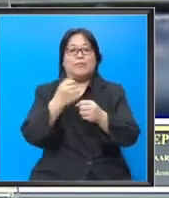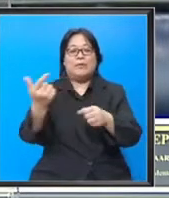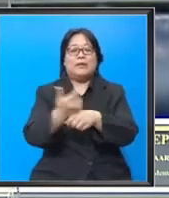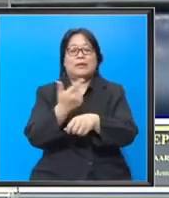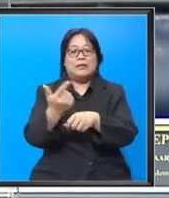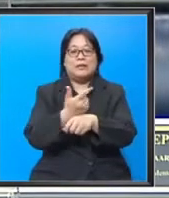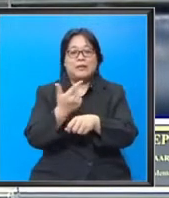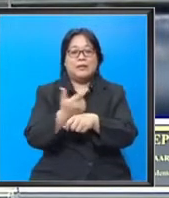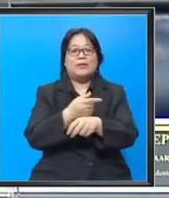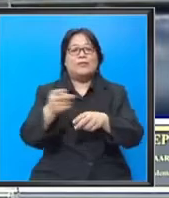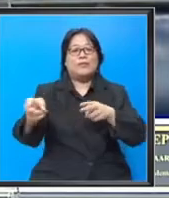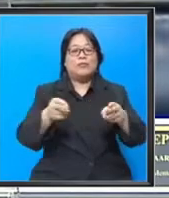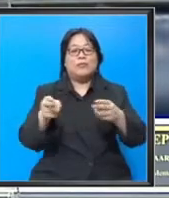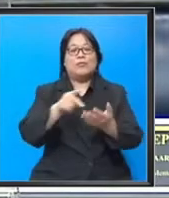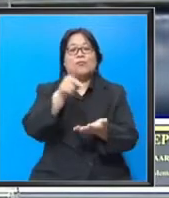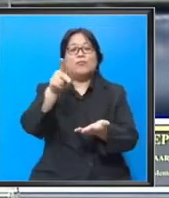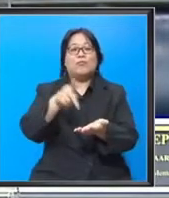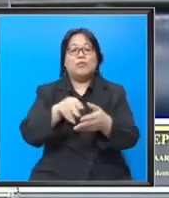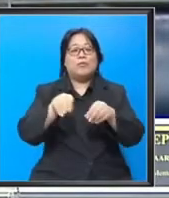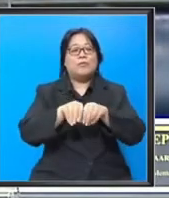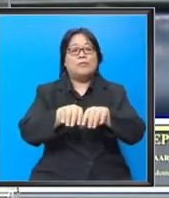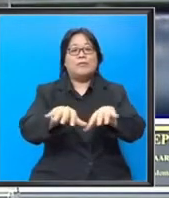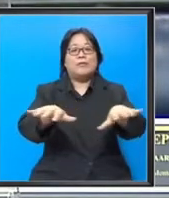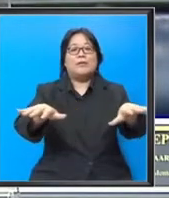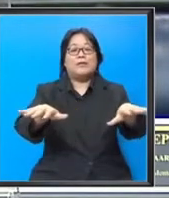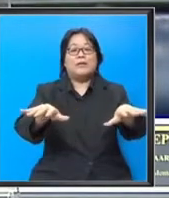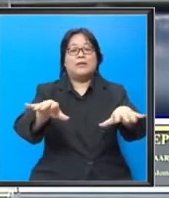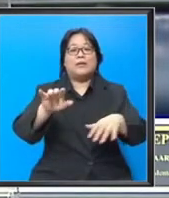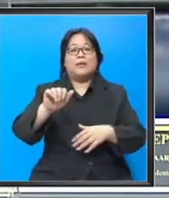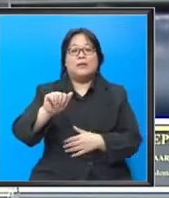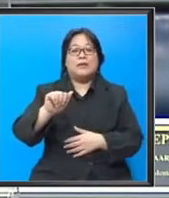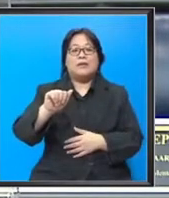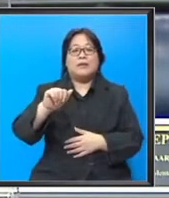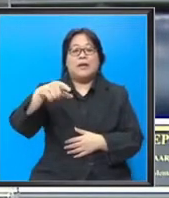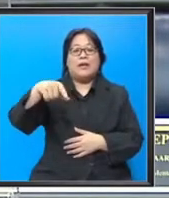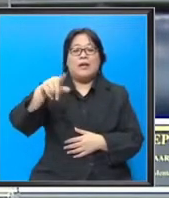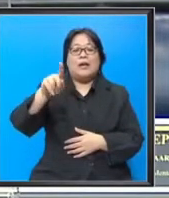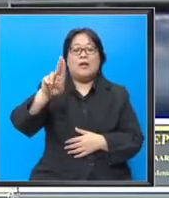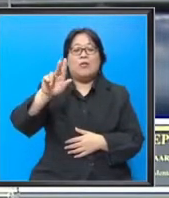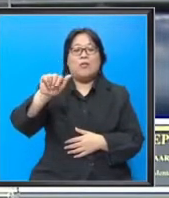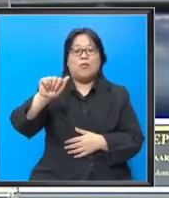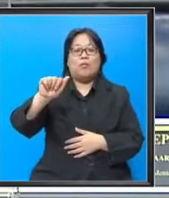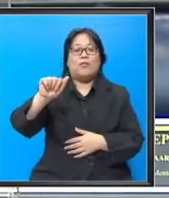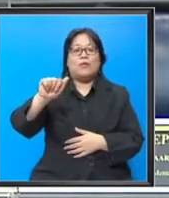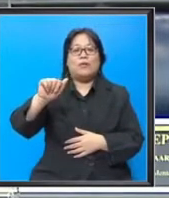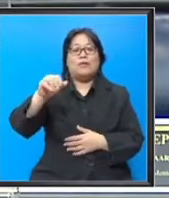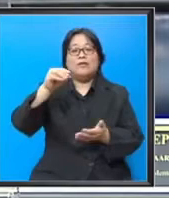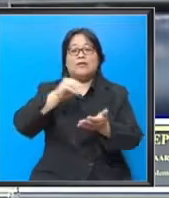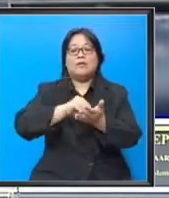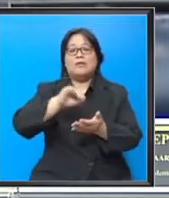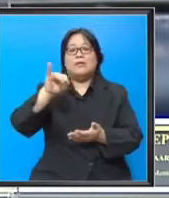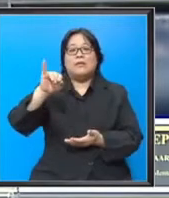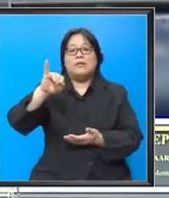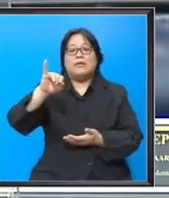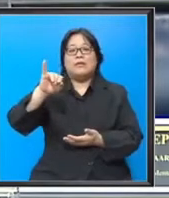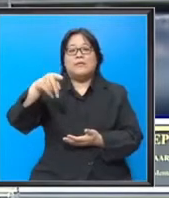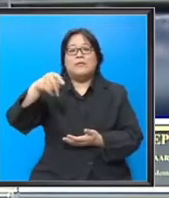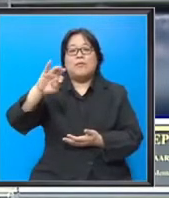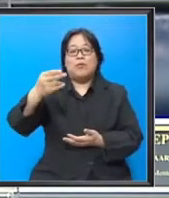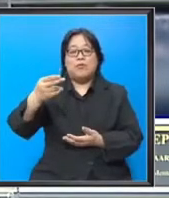latihan kepengurusan ini di pusat pengembangan aquaculture perlu terantuk